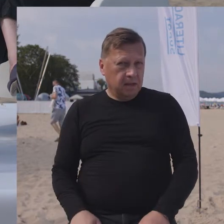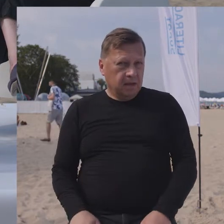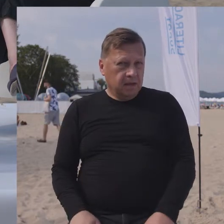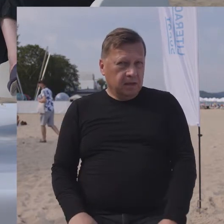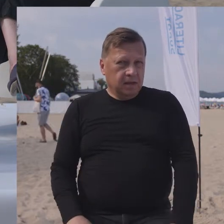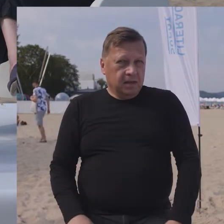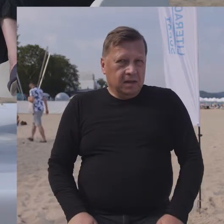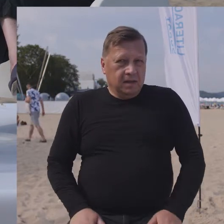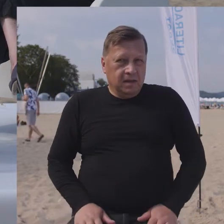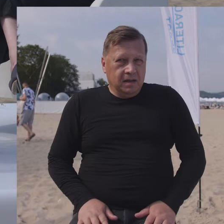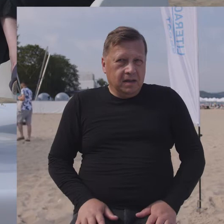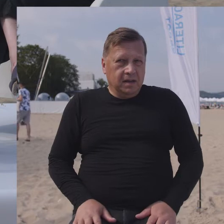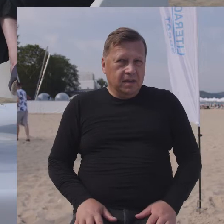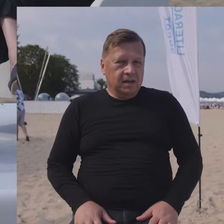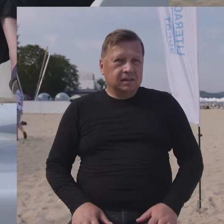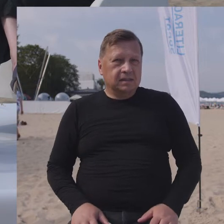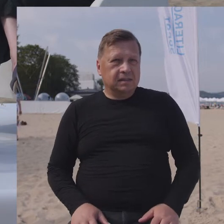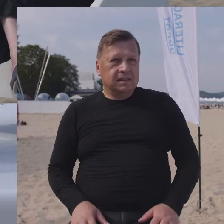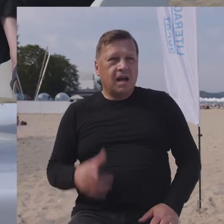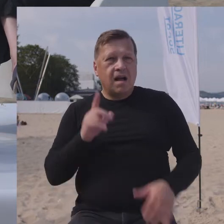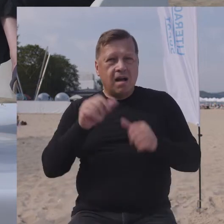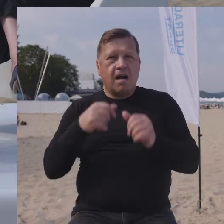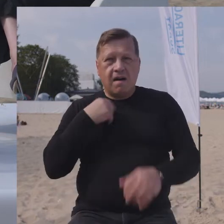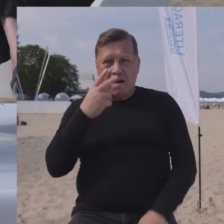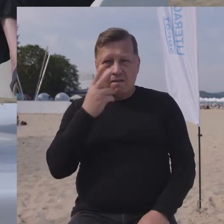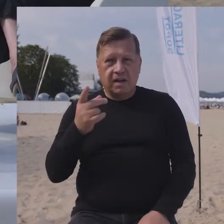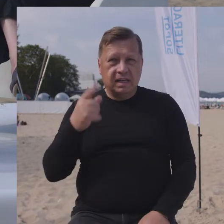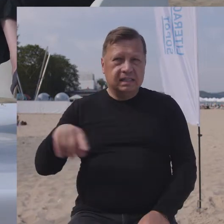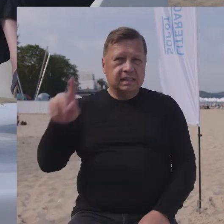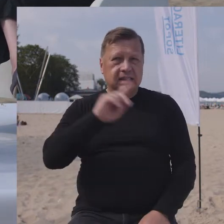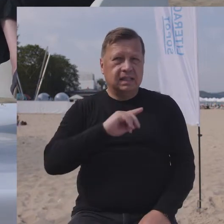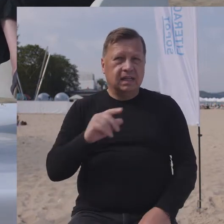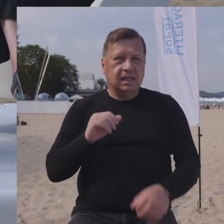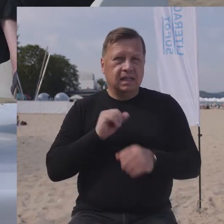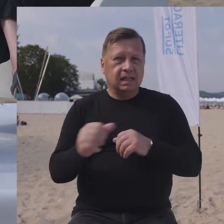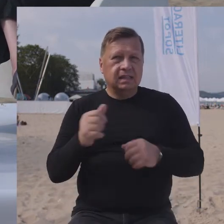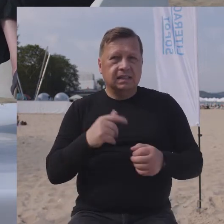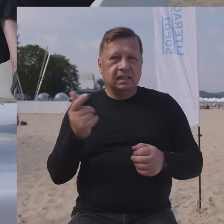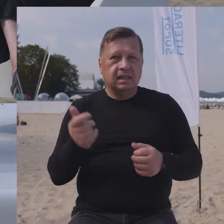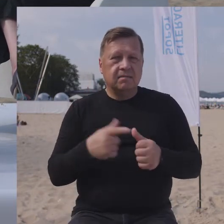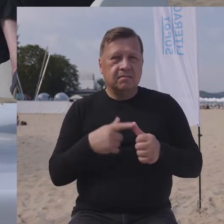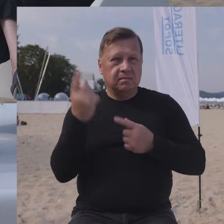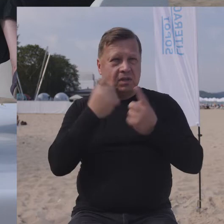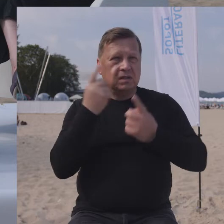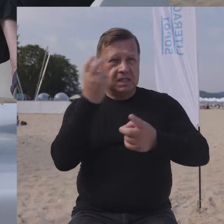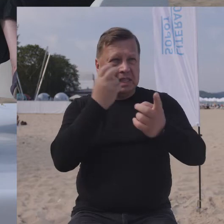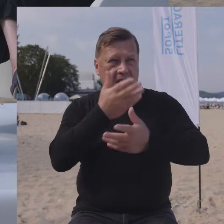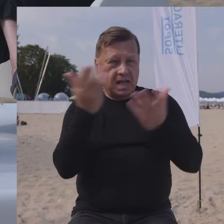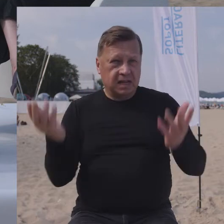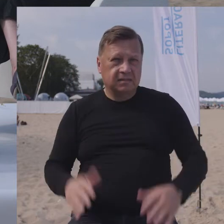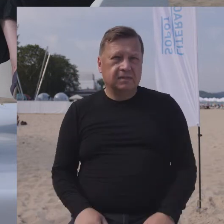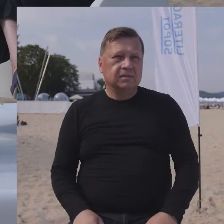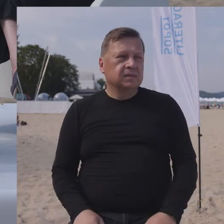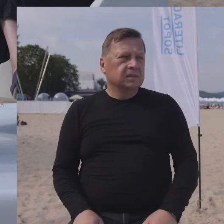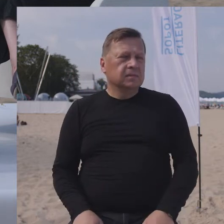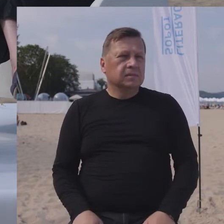Nie będę wywoływał, chociaż widzę po twarzach, że jest zainteresowanie, ale przecież... Myślę, że osoby cały czas myślą o tych słowach jeszcze, albo o Polsce,